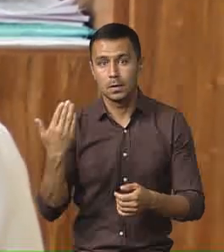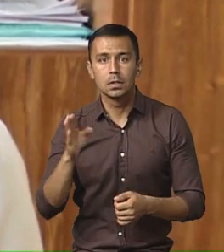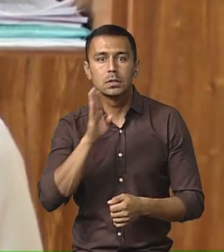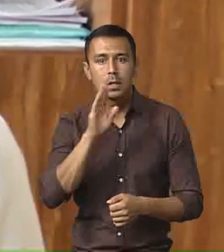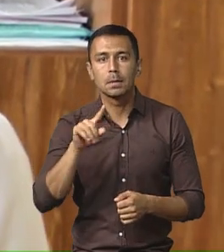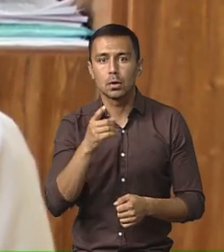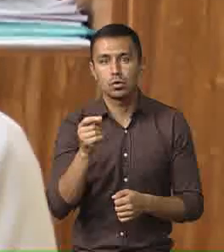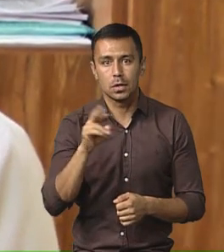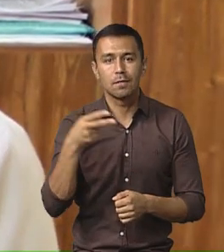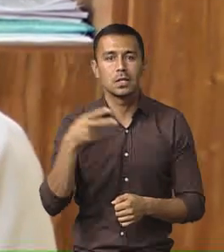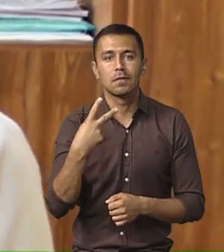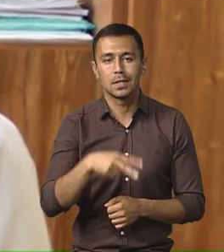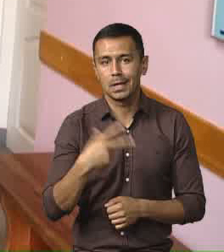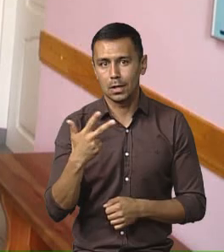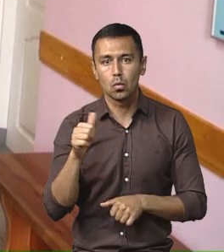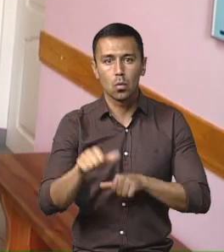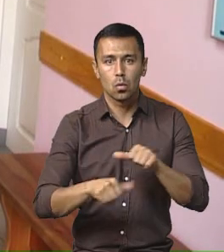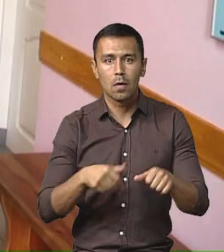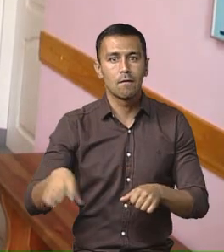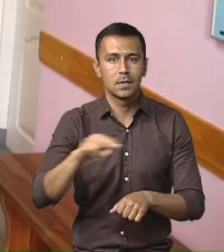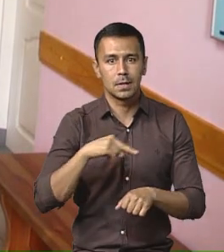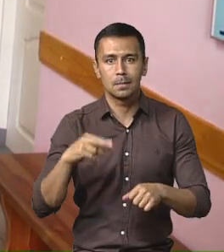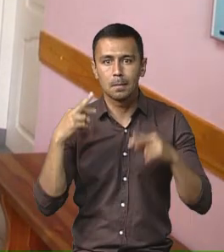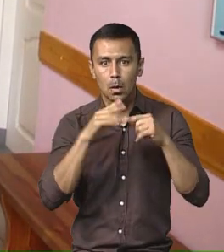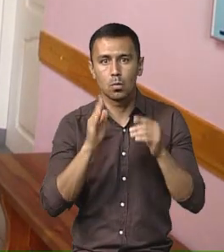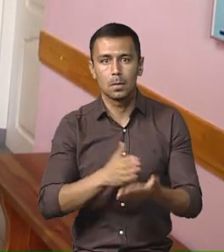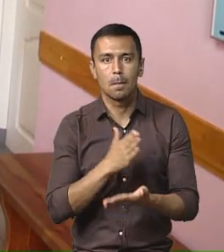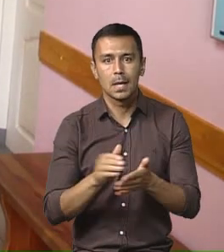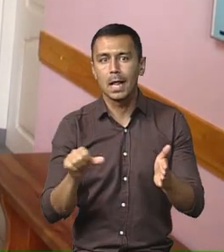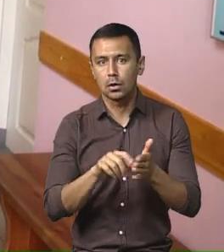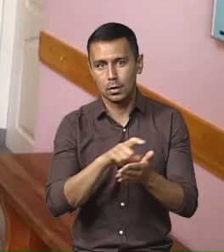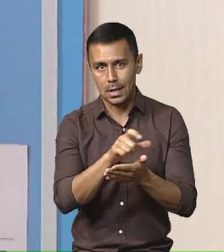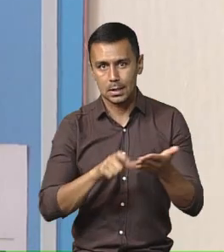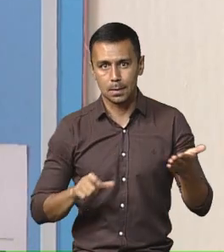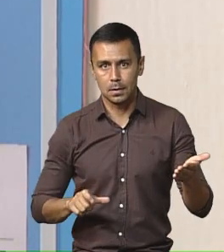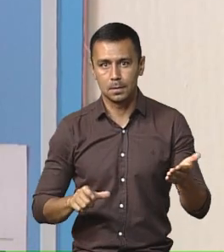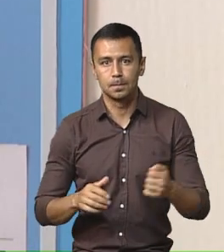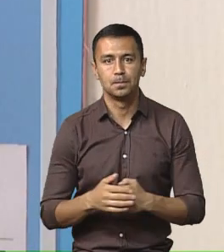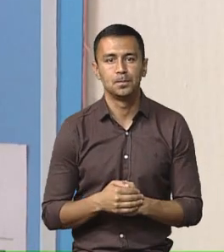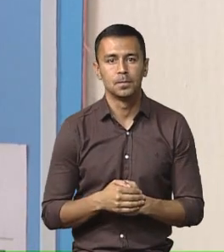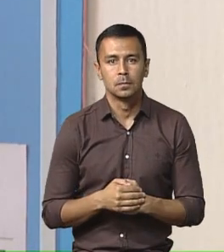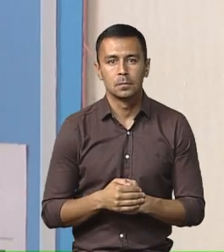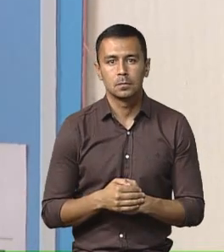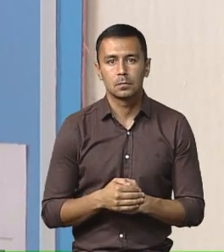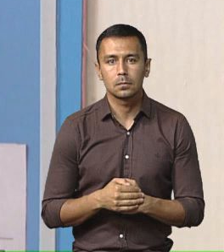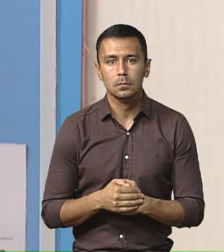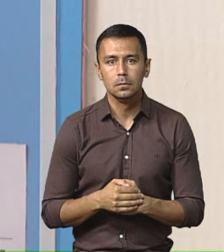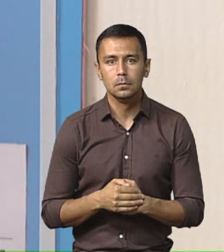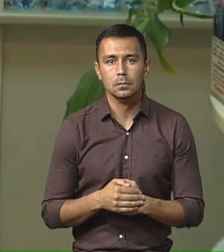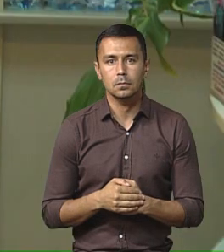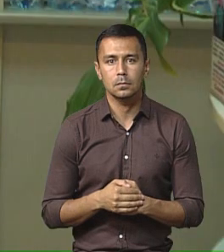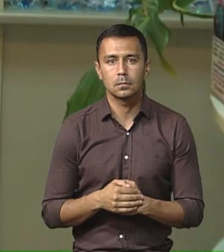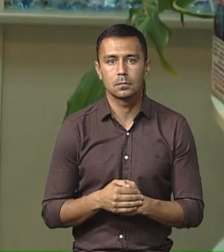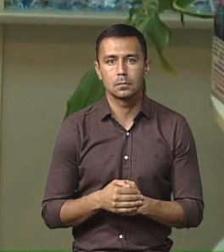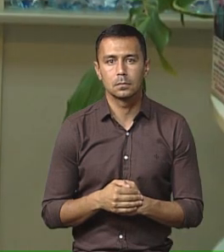з 1 січня 2023 року всі медикаменти будуть мати електронний рецепт. Дарина Денисенко, Тетяна Ворожцова, Олександр Горішевський,